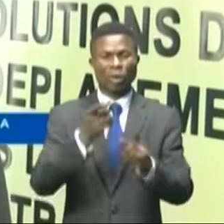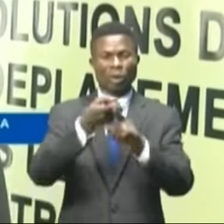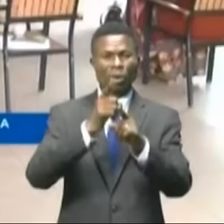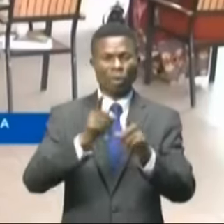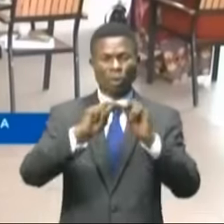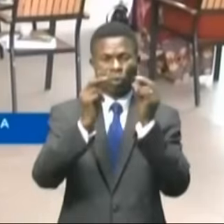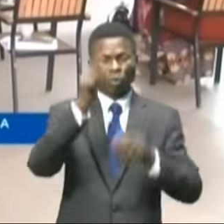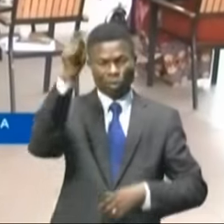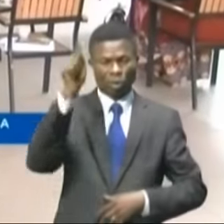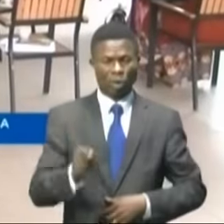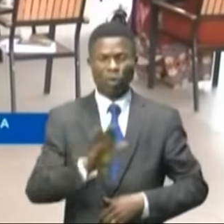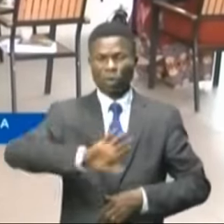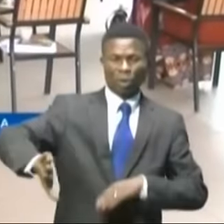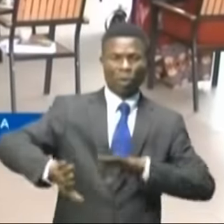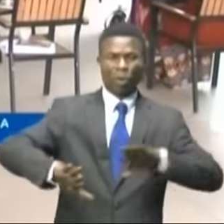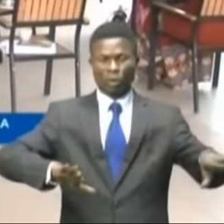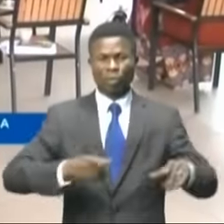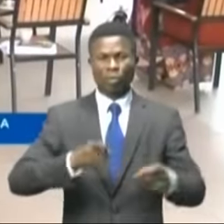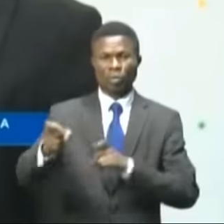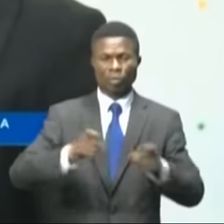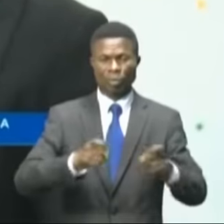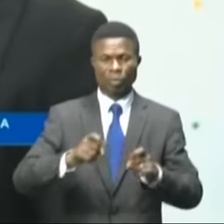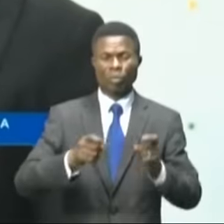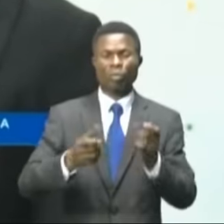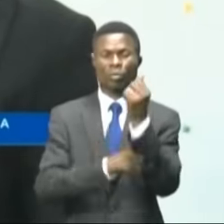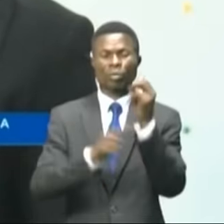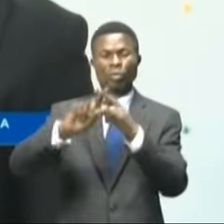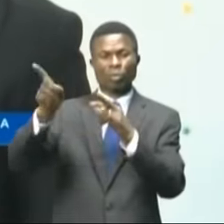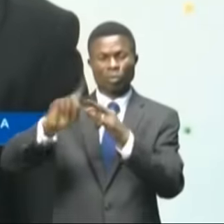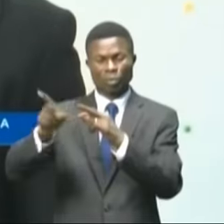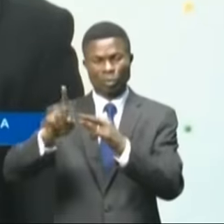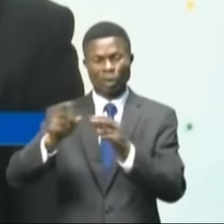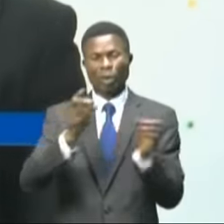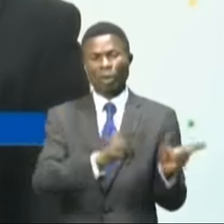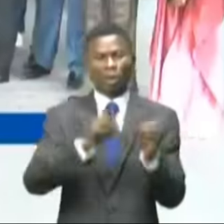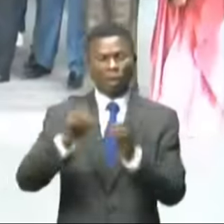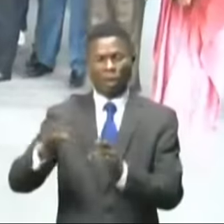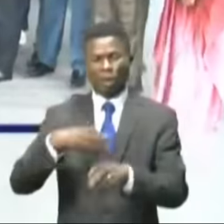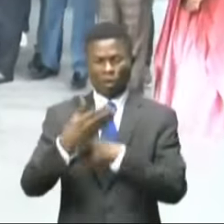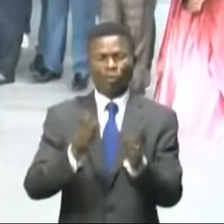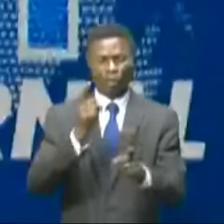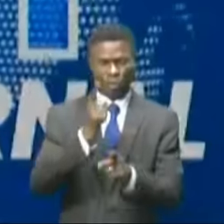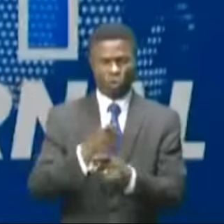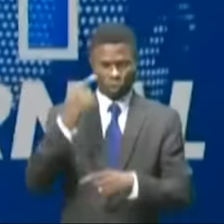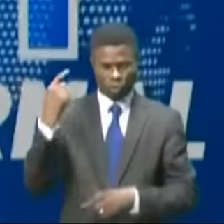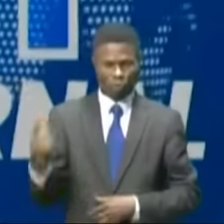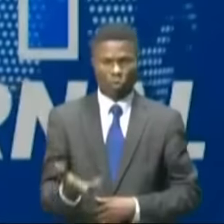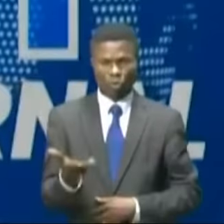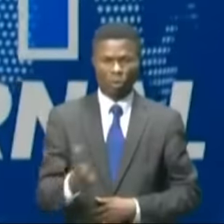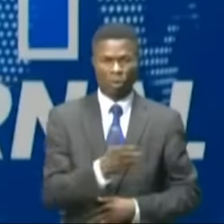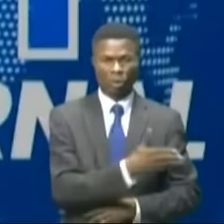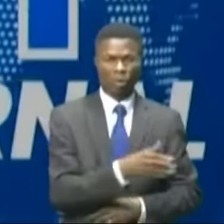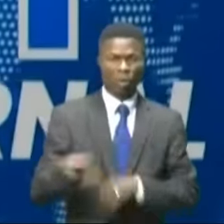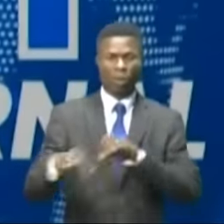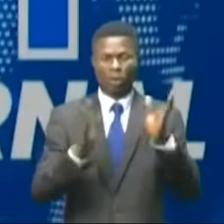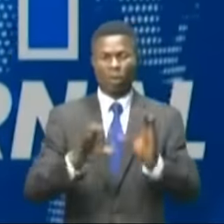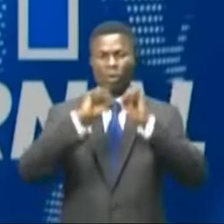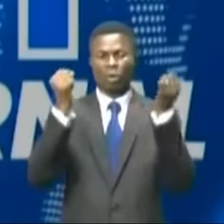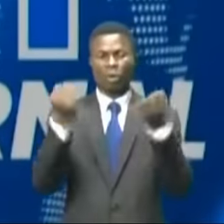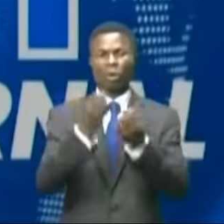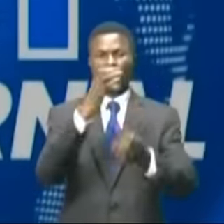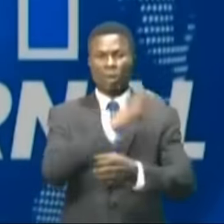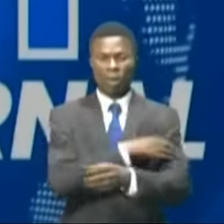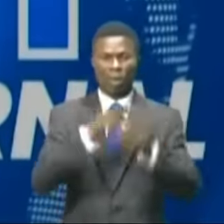groupes armés. Ainsi, la gestion des réfugiés se fera de manière efficiente. Les acteurs de la société